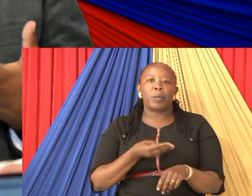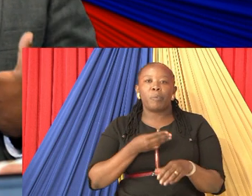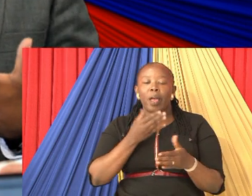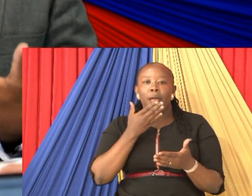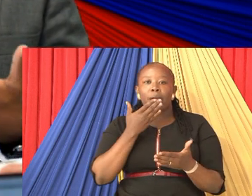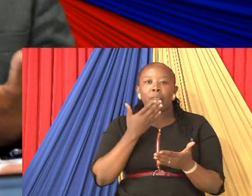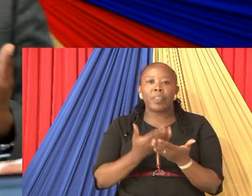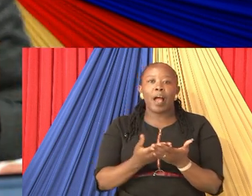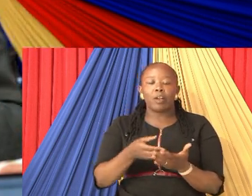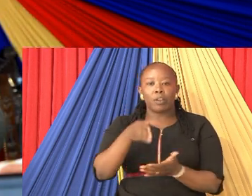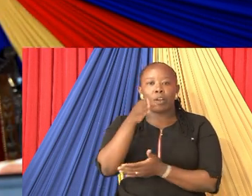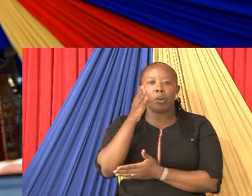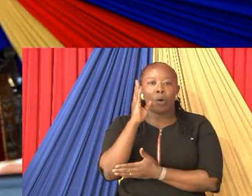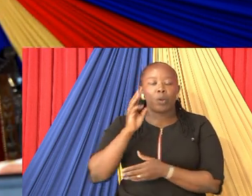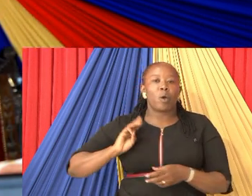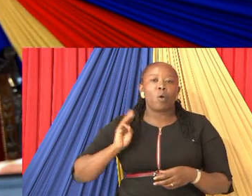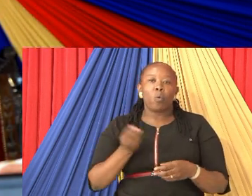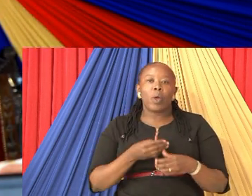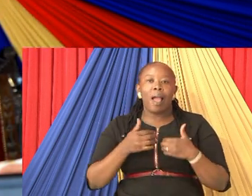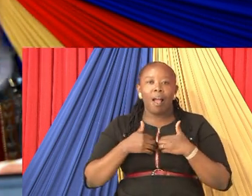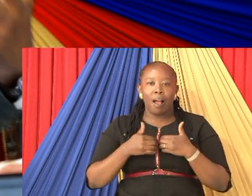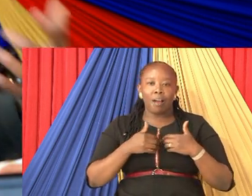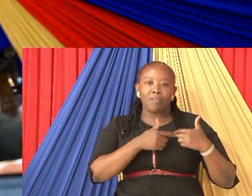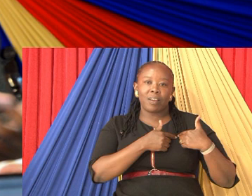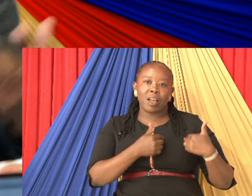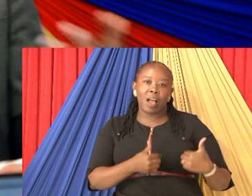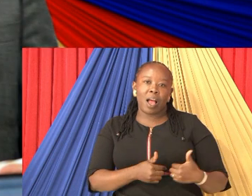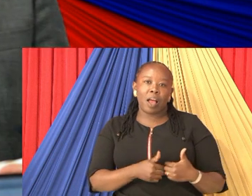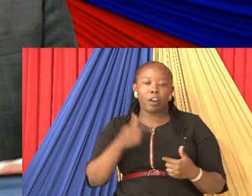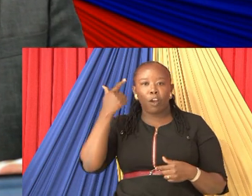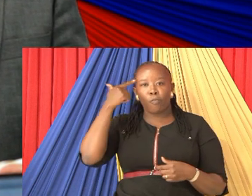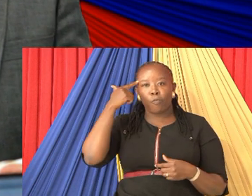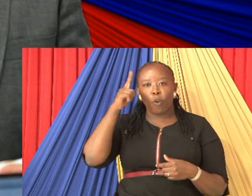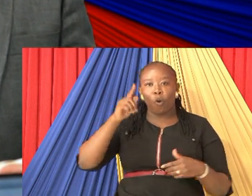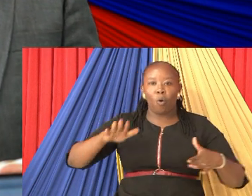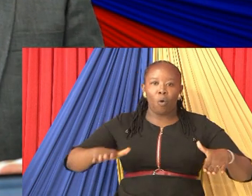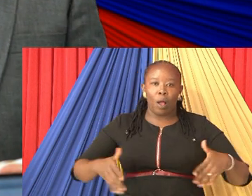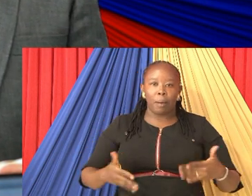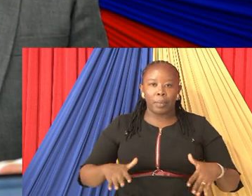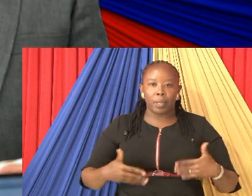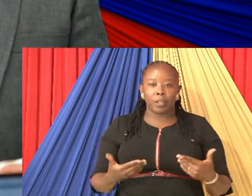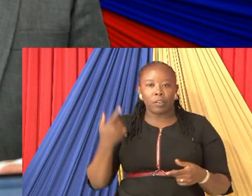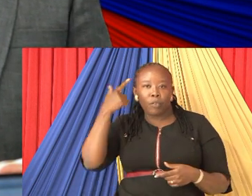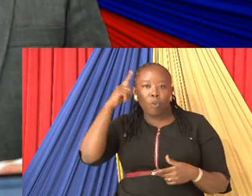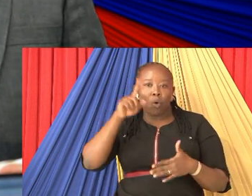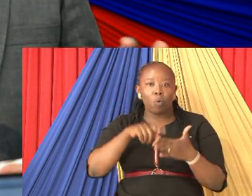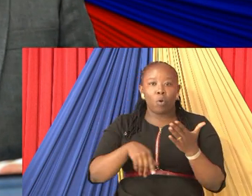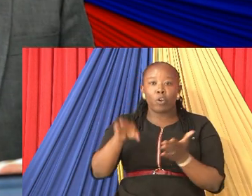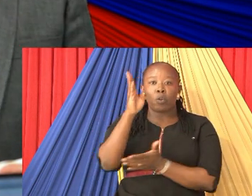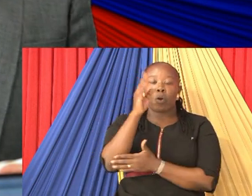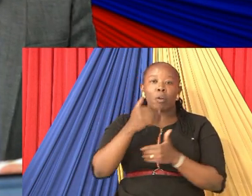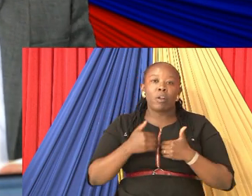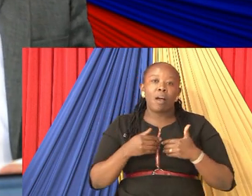kwamba tuna moyo wa kumfurahia, kufurahia kile ambacho ametutendea. Na hata sisi